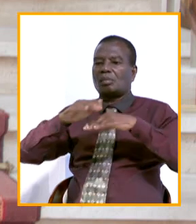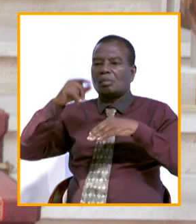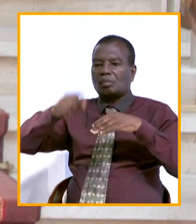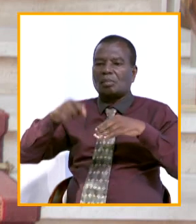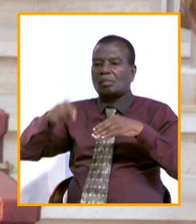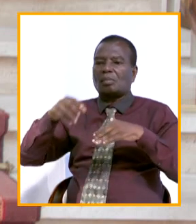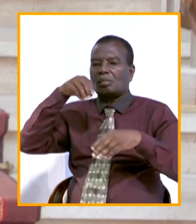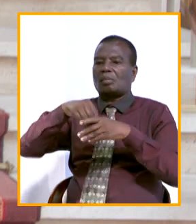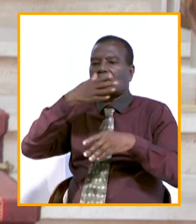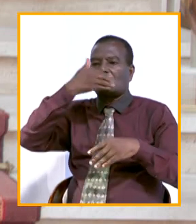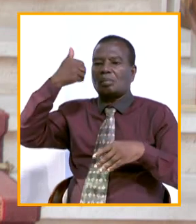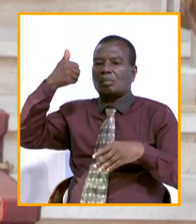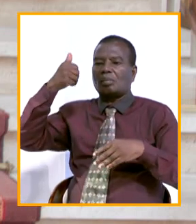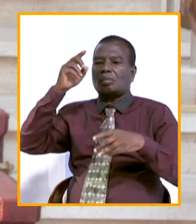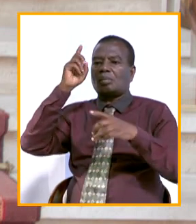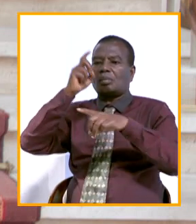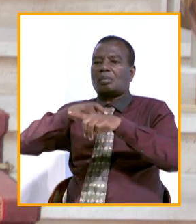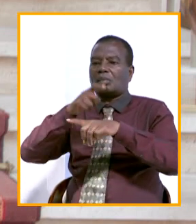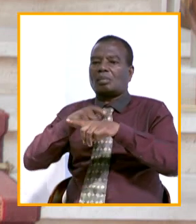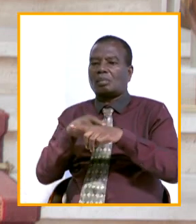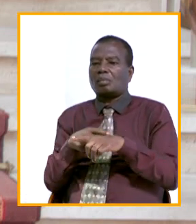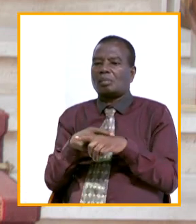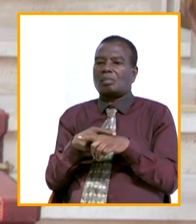besoins dans les meilleurs délais.